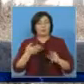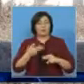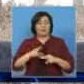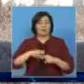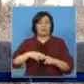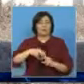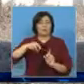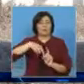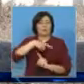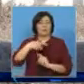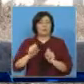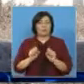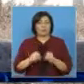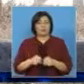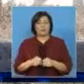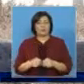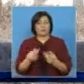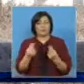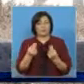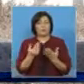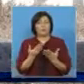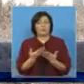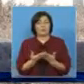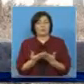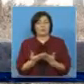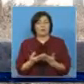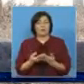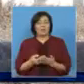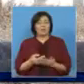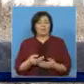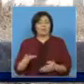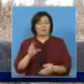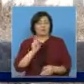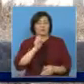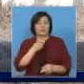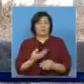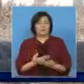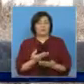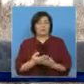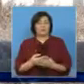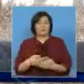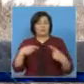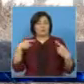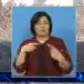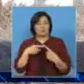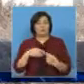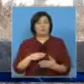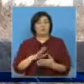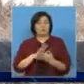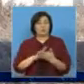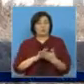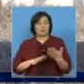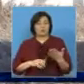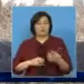бизнеса может сказаться на прибыльности и в целом на экономике. Но чем больше мы будем сопротивляться, тем дольше будет